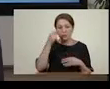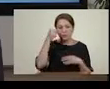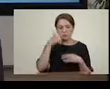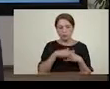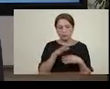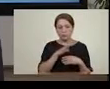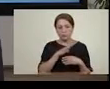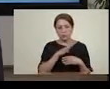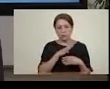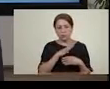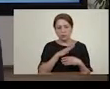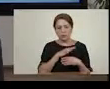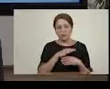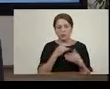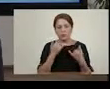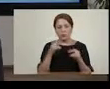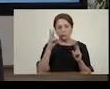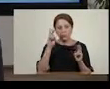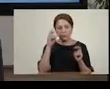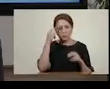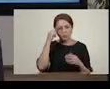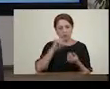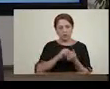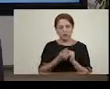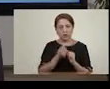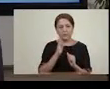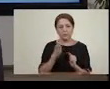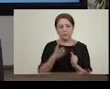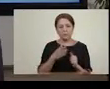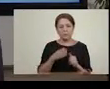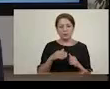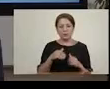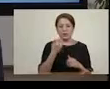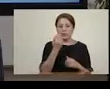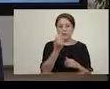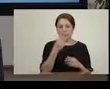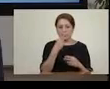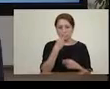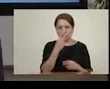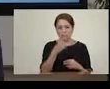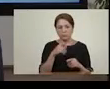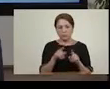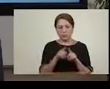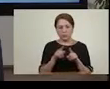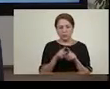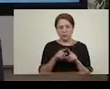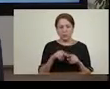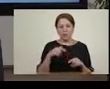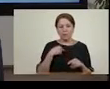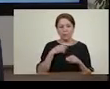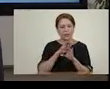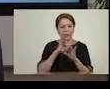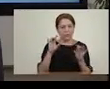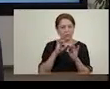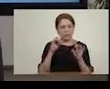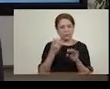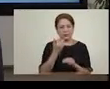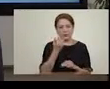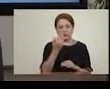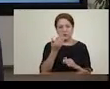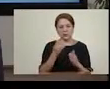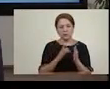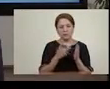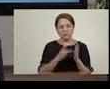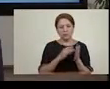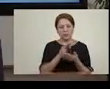bo'lgan bo'lsa, keling, mavzumizni mustahkamlab olamiz. Mana quyida ko'rib turganlaringiz, men ta'rif beraman, siz daftaringizga